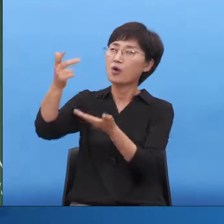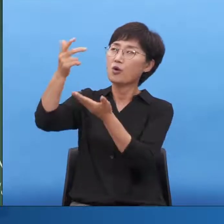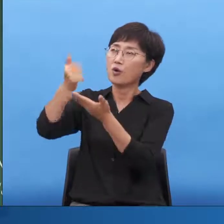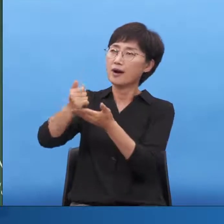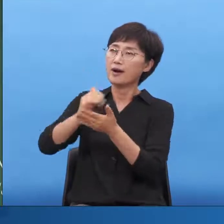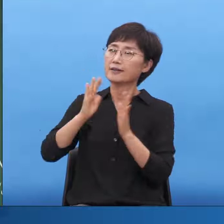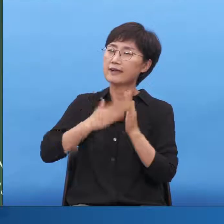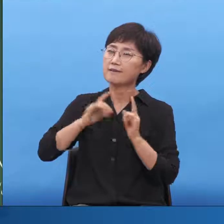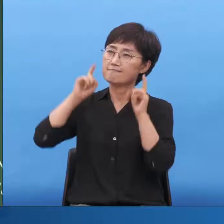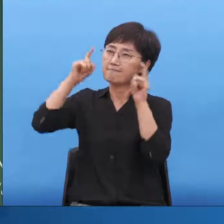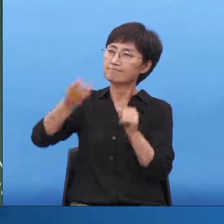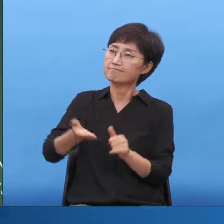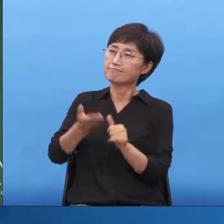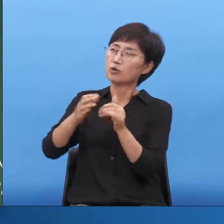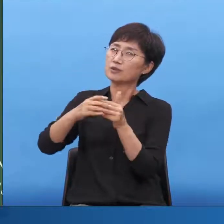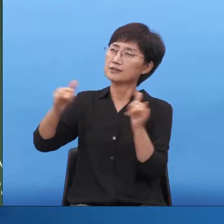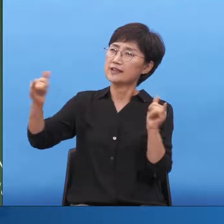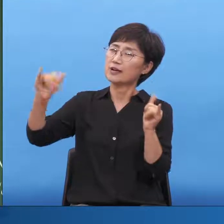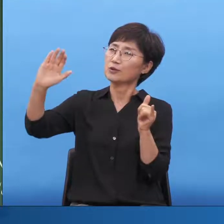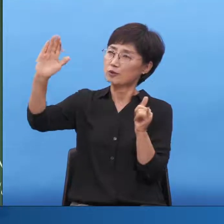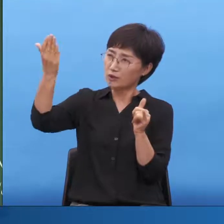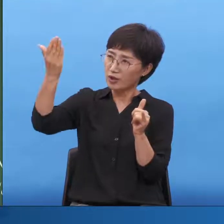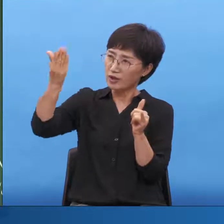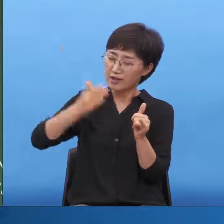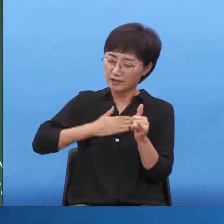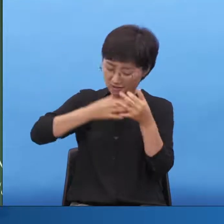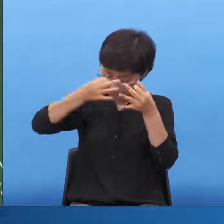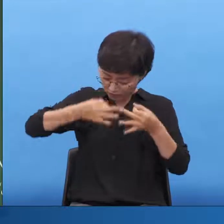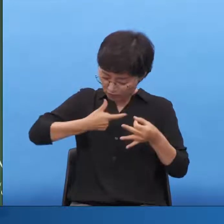때문에 나는 부족함이 없습니다.